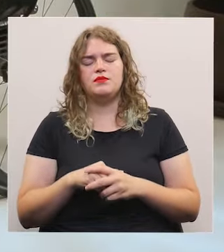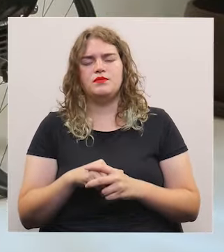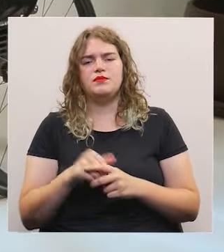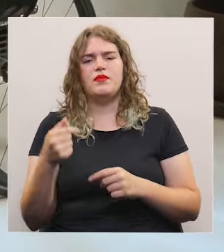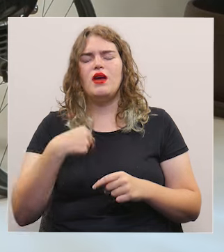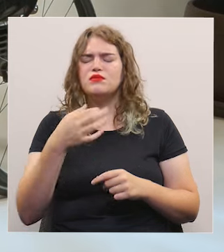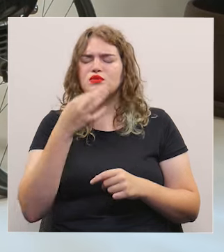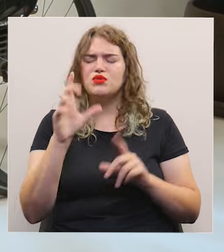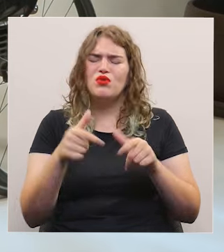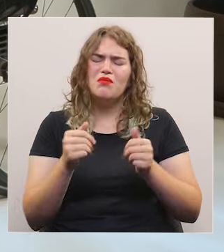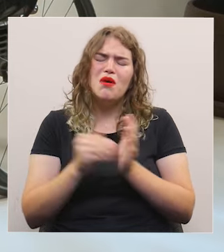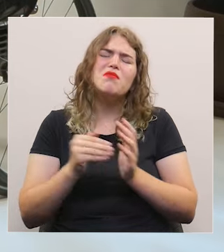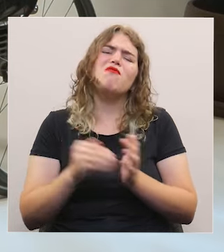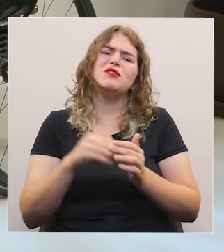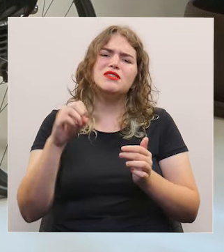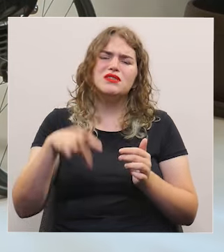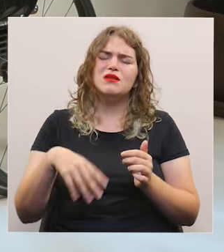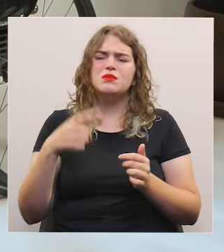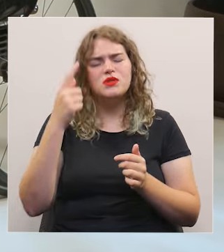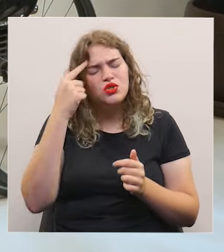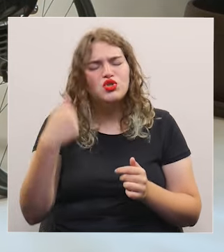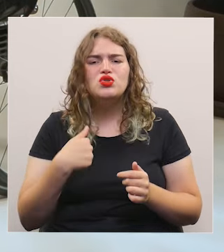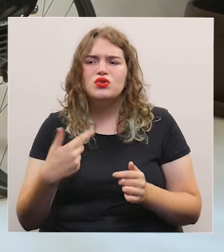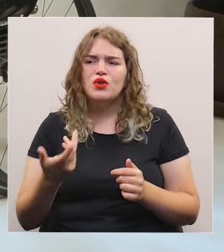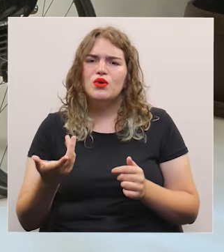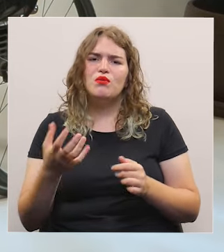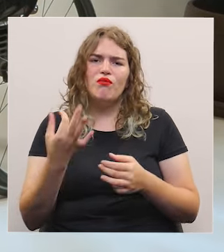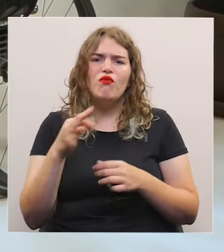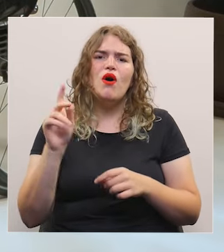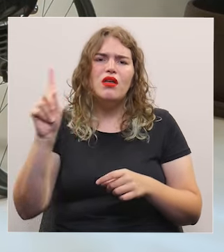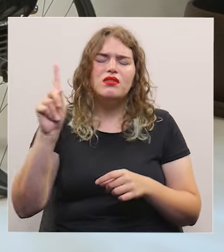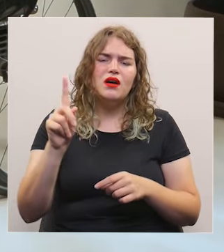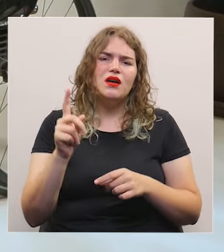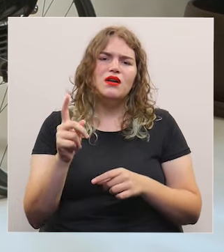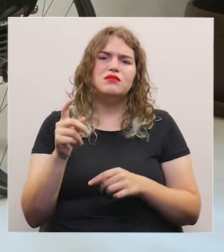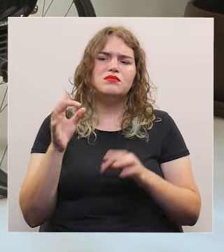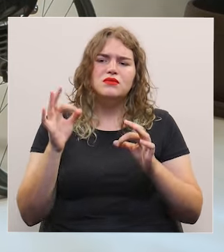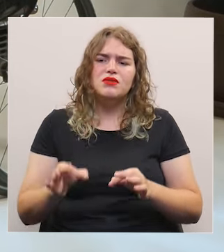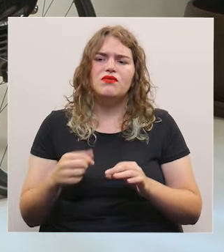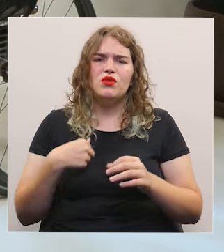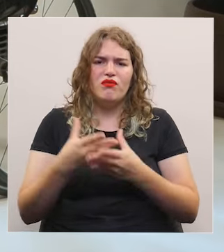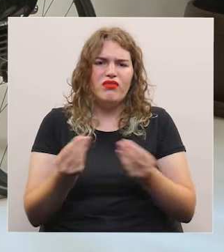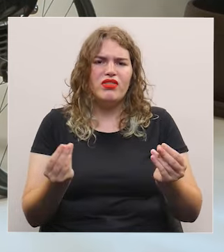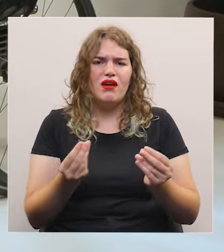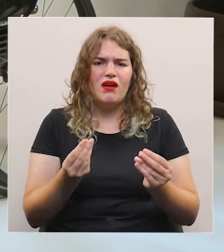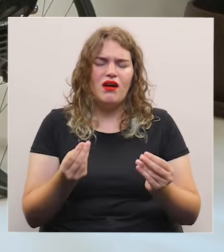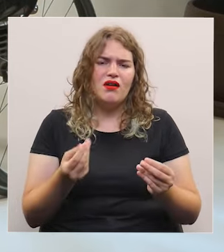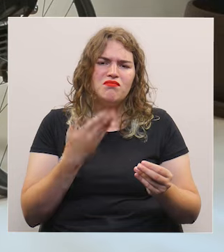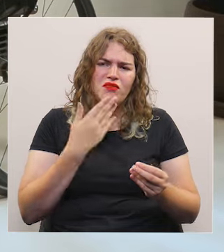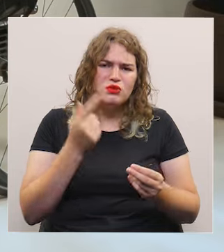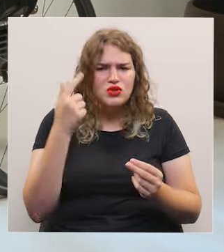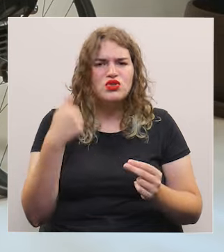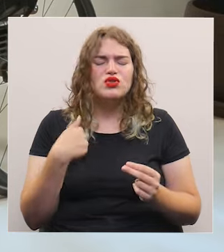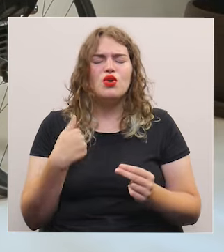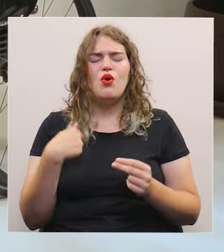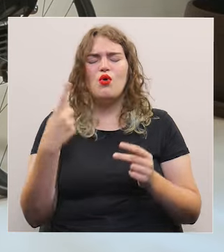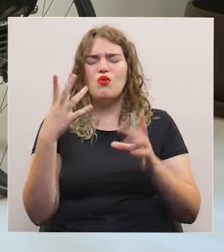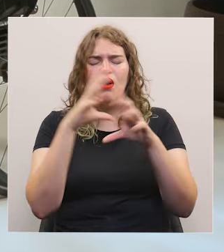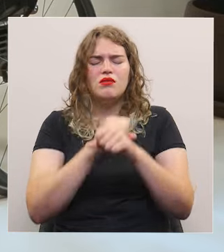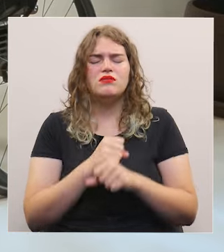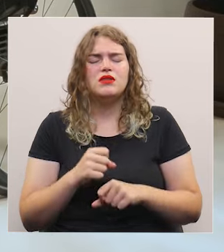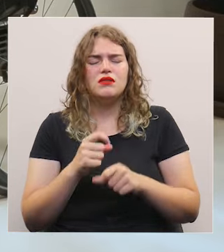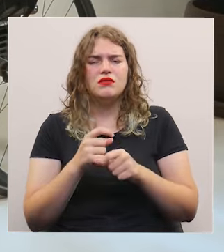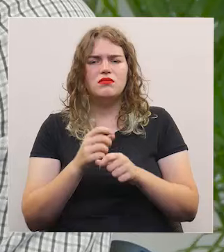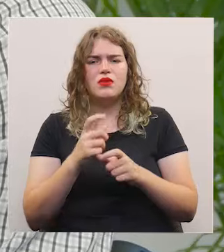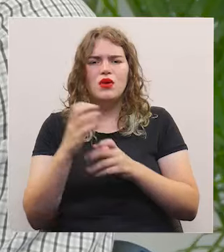Claudia, i-am zis, Doamne, am nevoie de un semn din partea Ta să știu că e voia Ta să fiu vindecat. Și o noapte întreagă